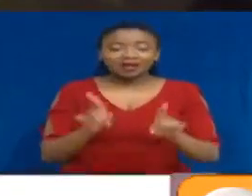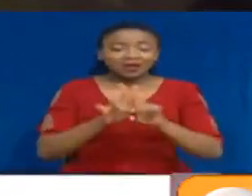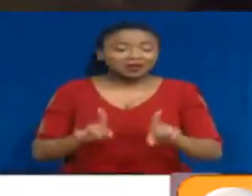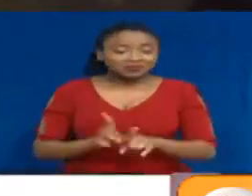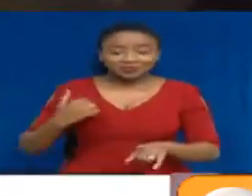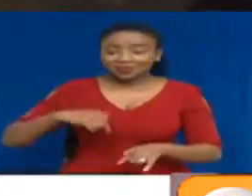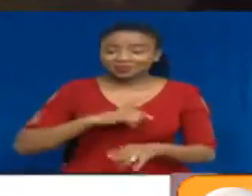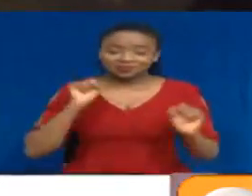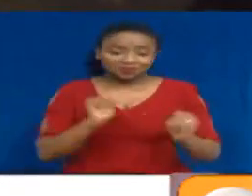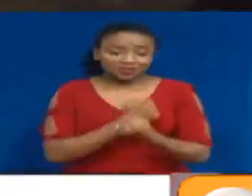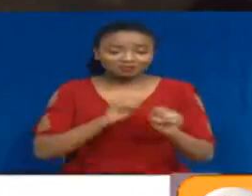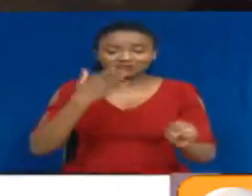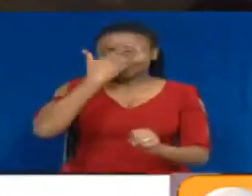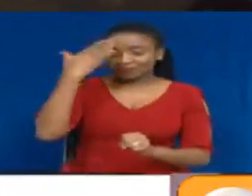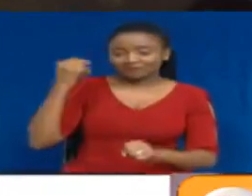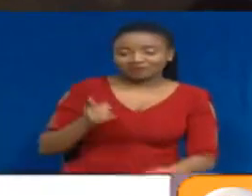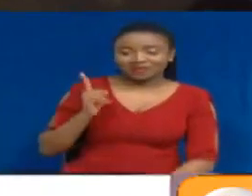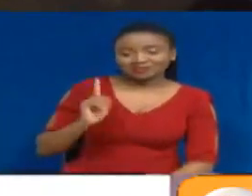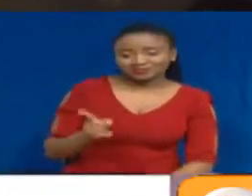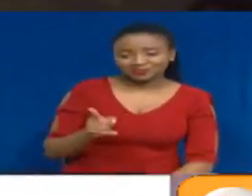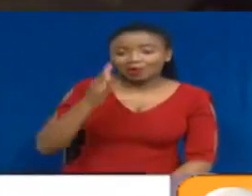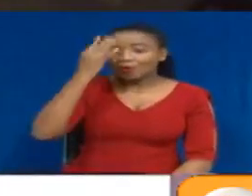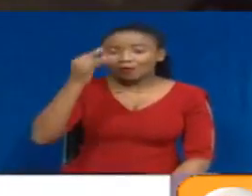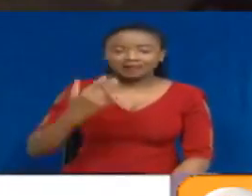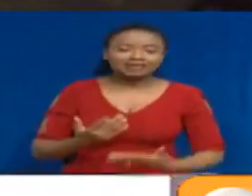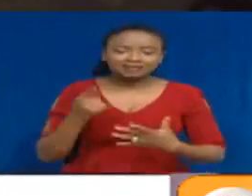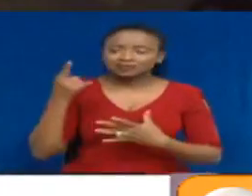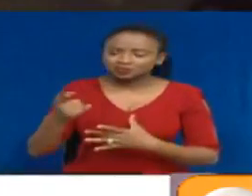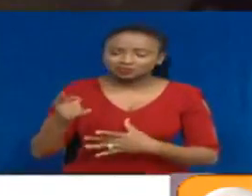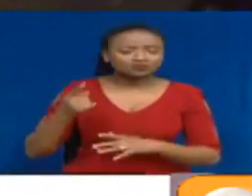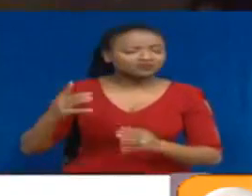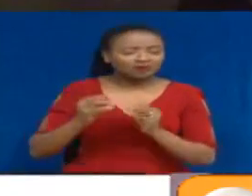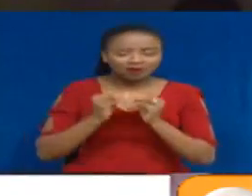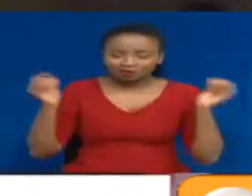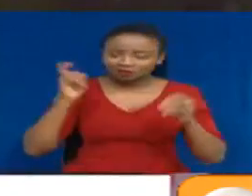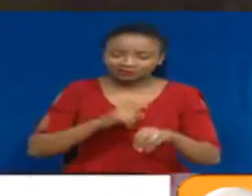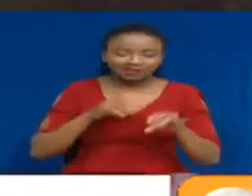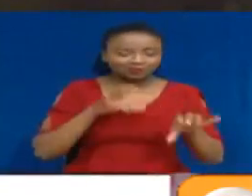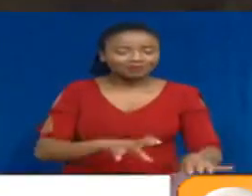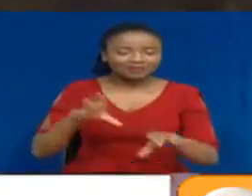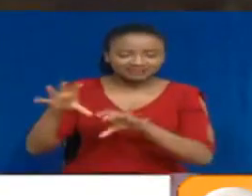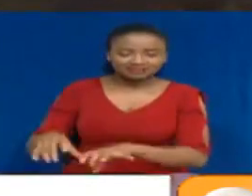vile kukusahau wewe. Vile umeteseka inji hii ya Kenya.